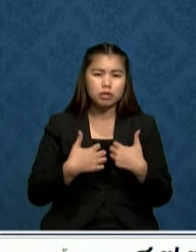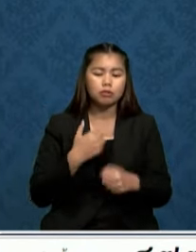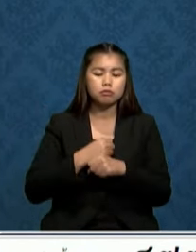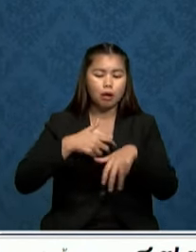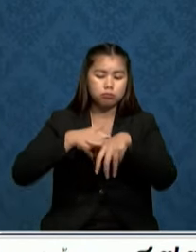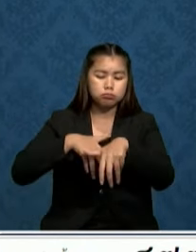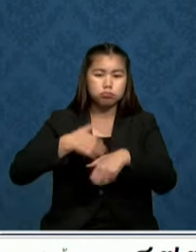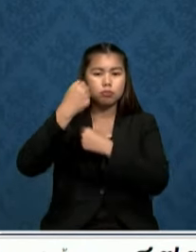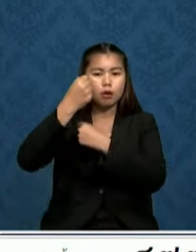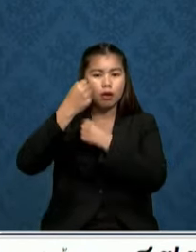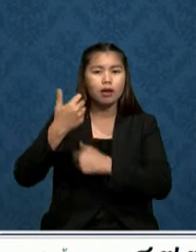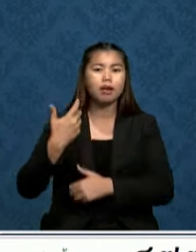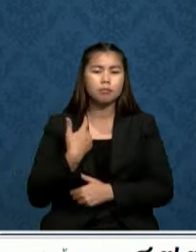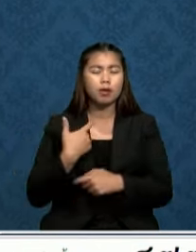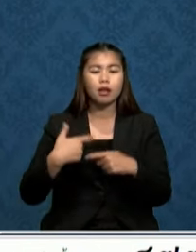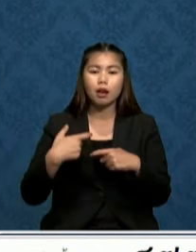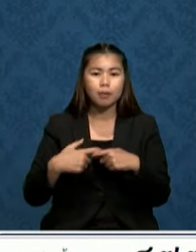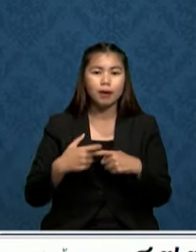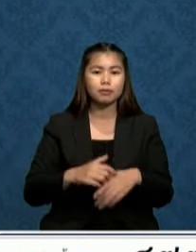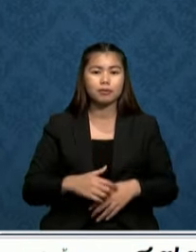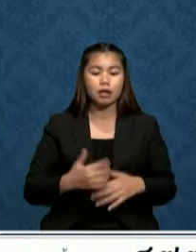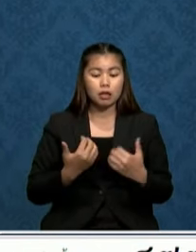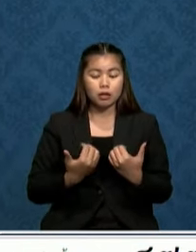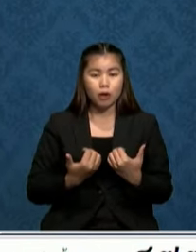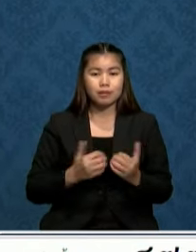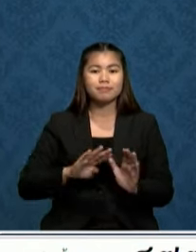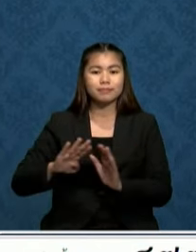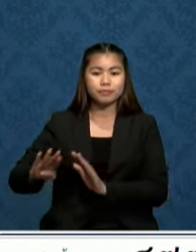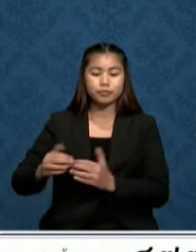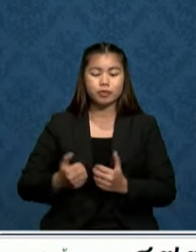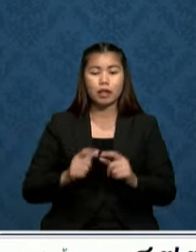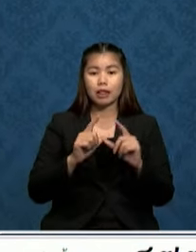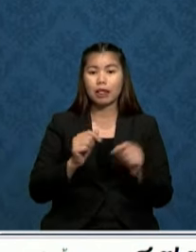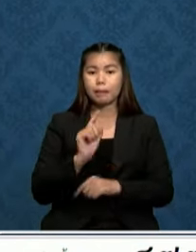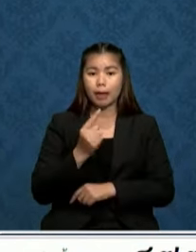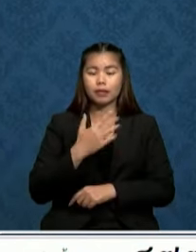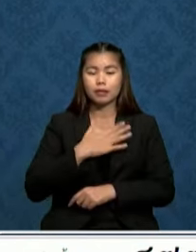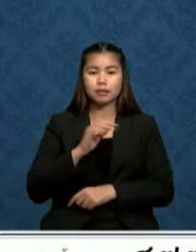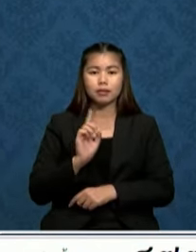ารงอะไรสักอย่างนก็ยากลำบากแนเข็นถ้มาทานมาดอีเรื่องนึที่เปประใจสำคญหนึ่อย่